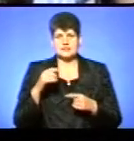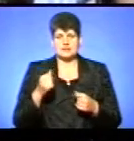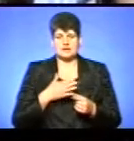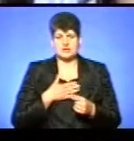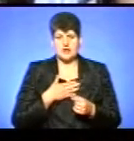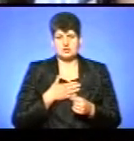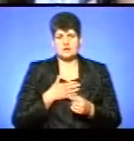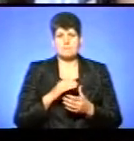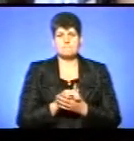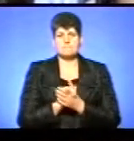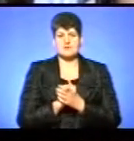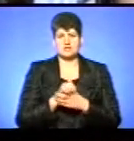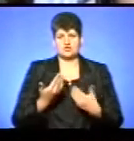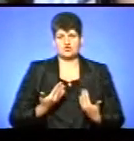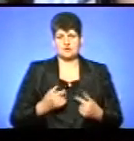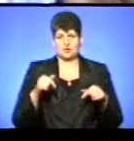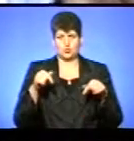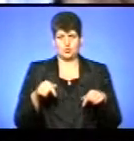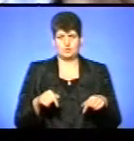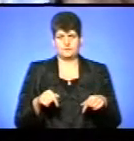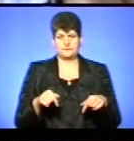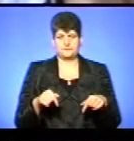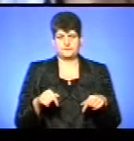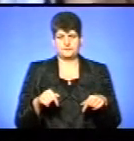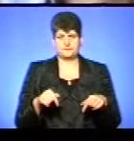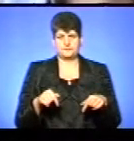наше мирне життя тут. Є